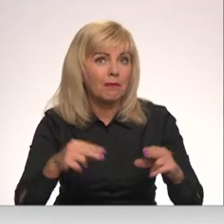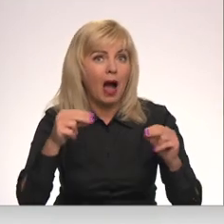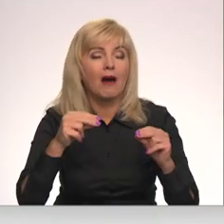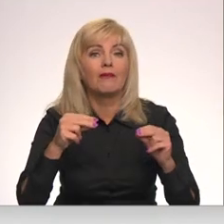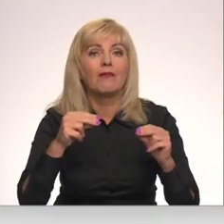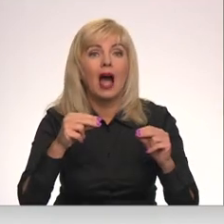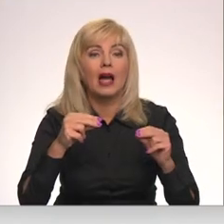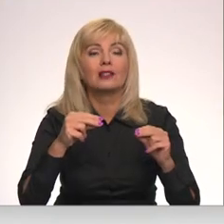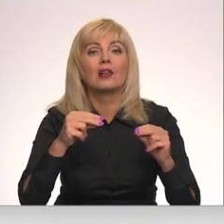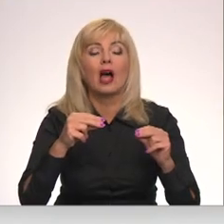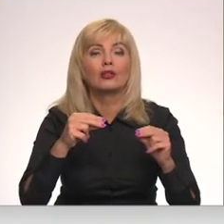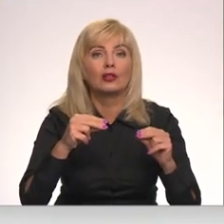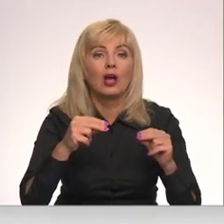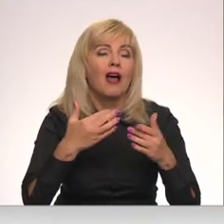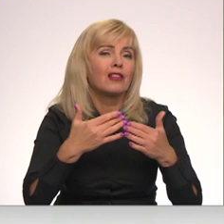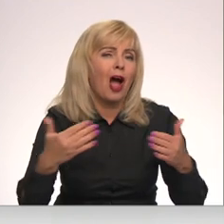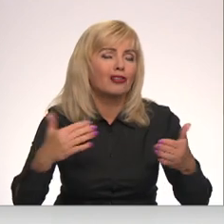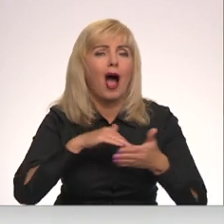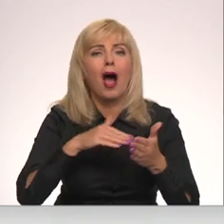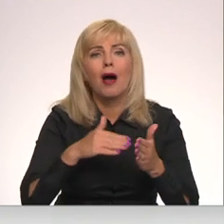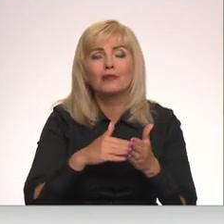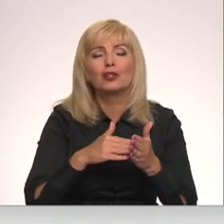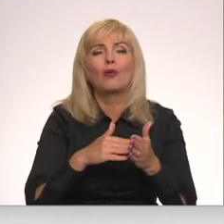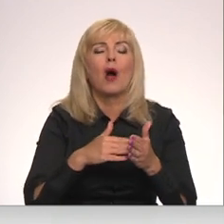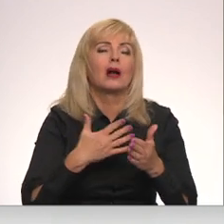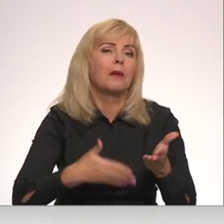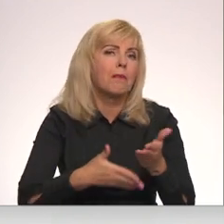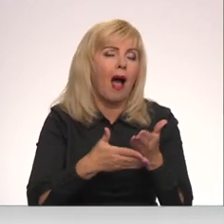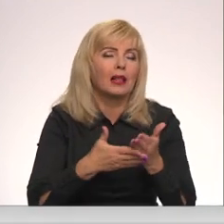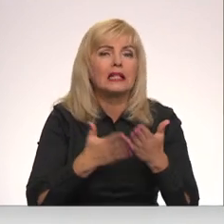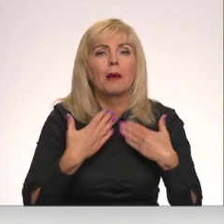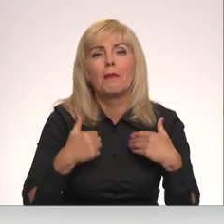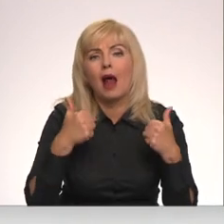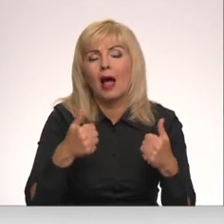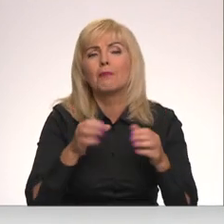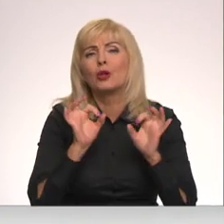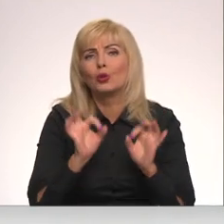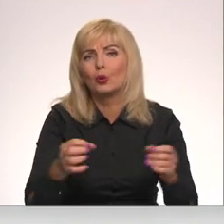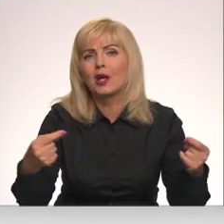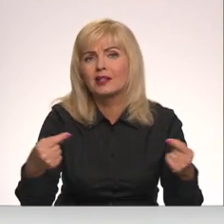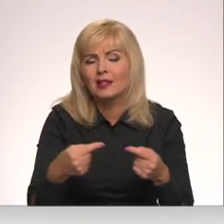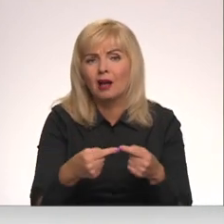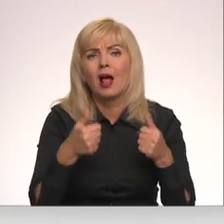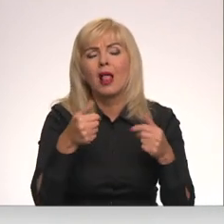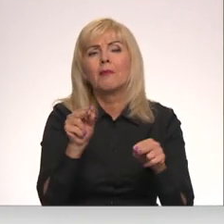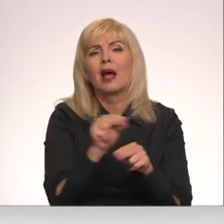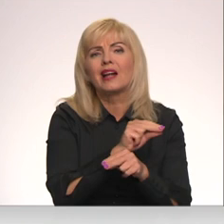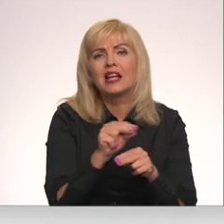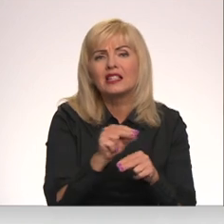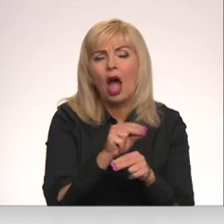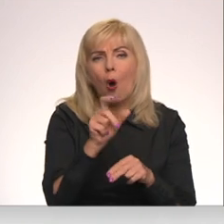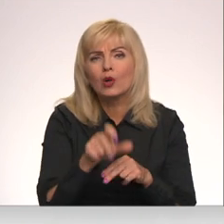rinda apstākļu mums darbojās pa labu. Tur sakrīt viss, un labi restaurātori,